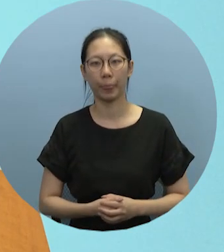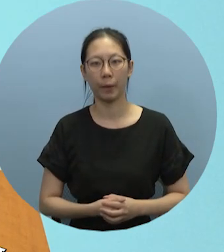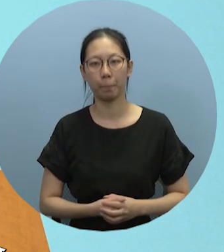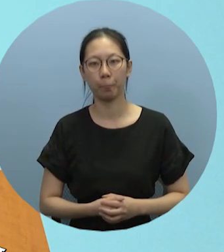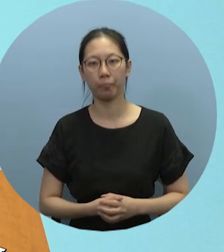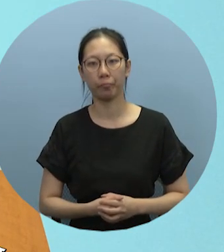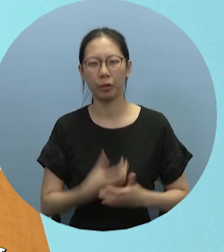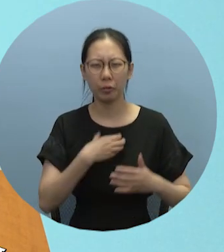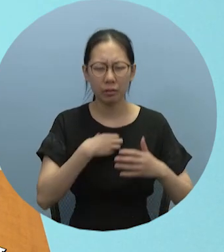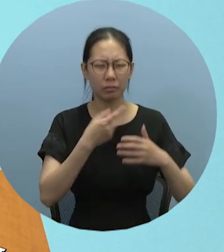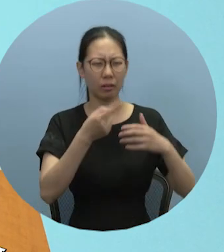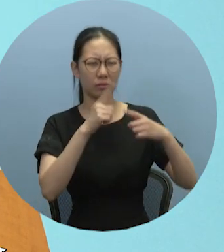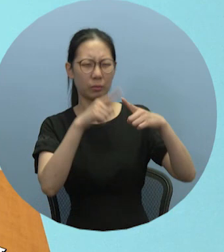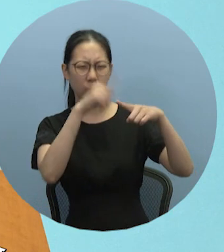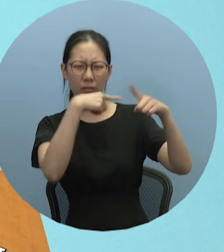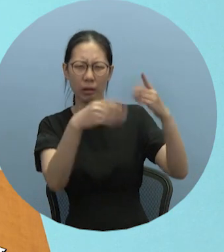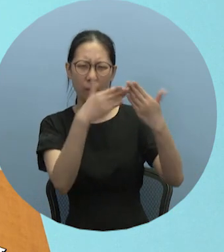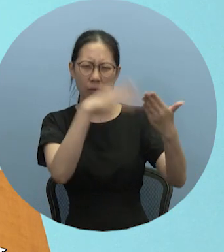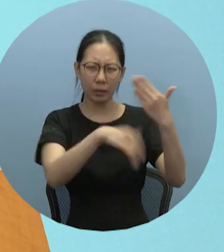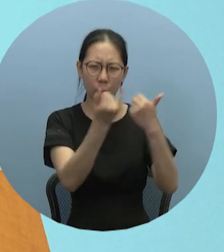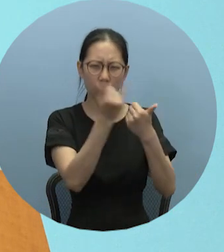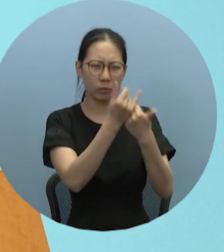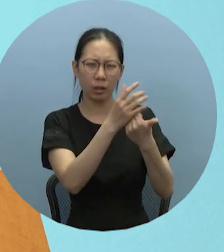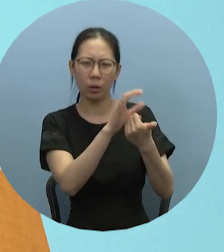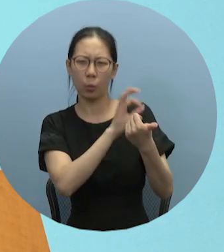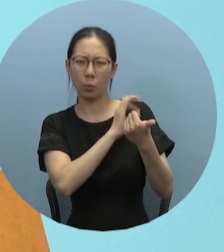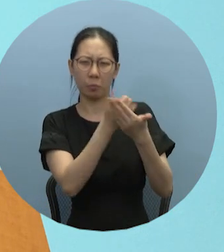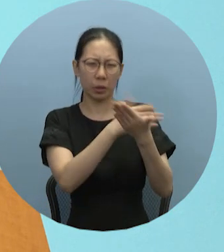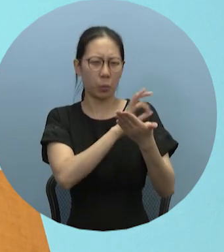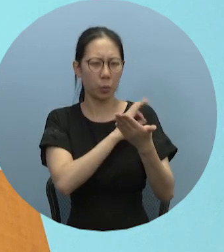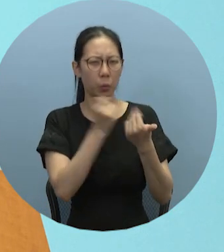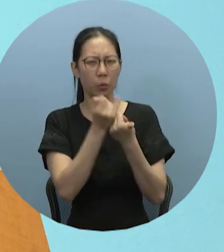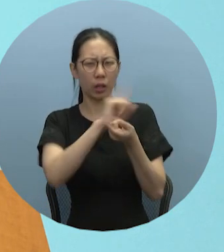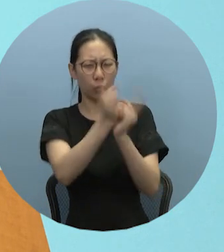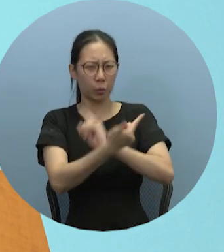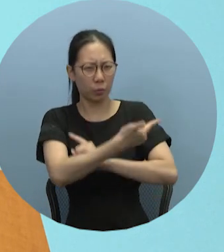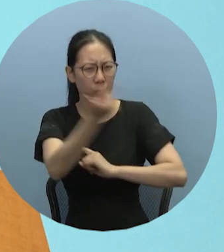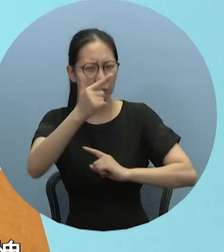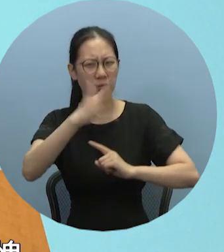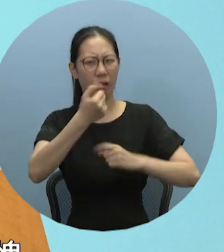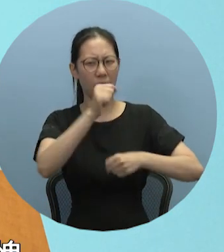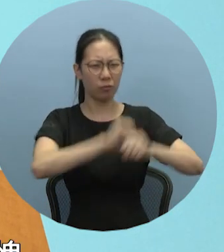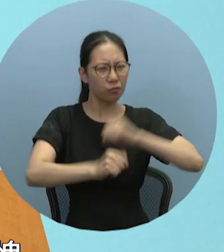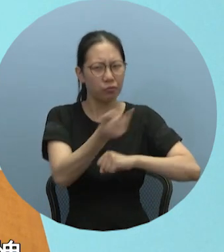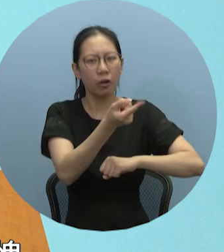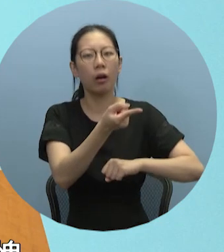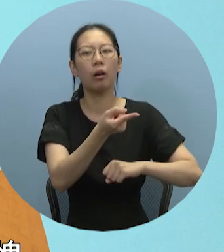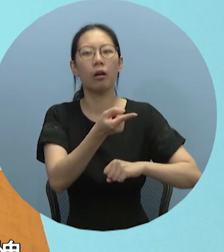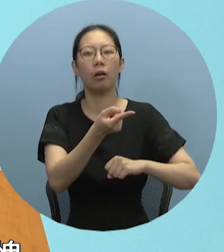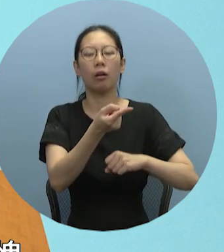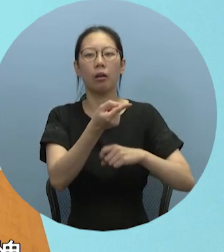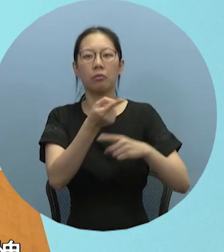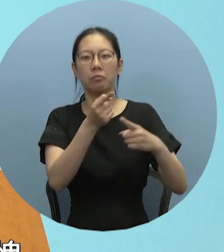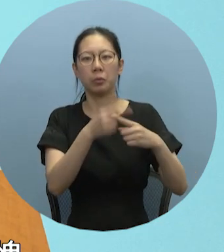學可以有這樣的學生的評議會，這麼多的學生代表做這樣的行為，是為這間大學感到有些羞